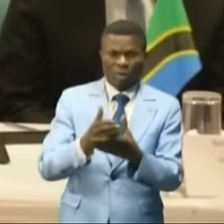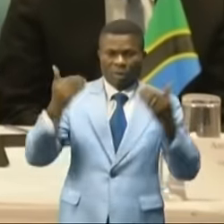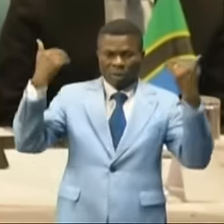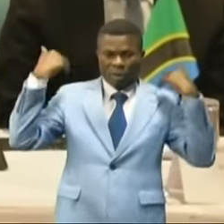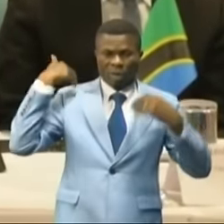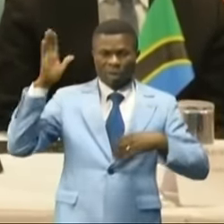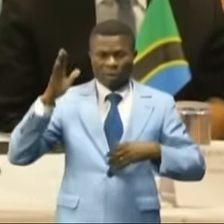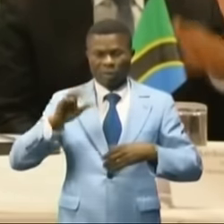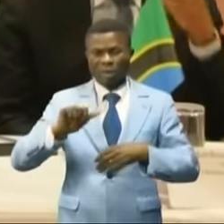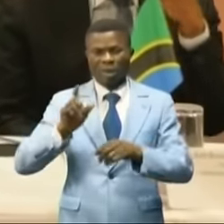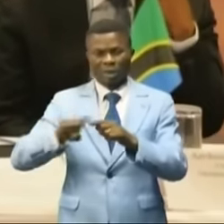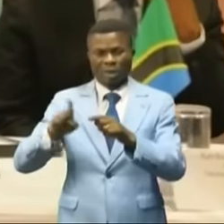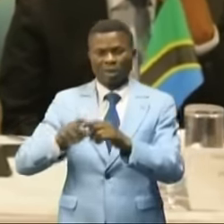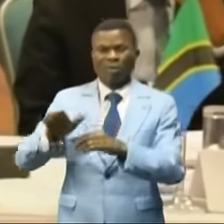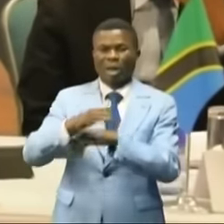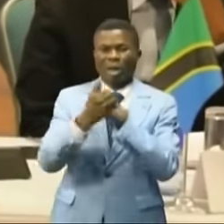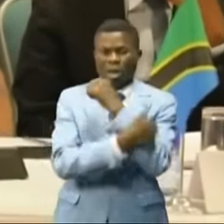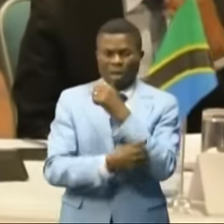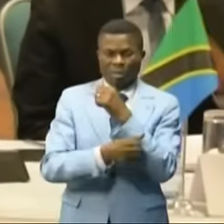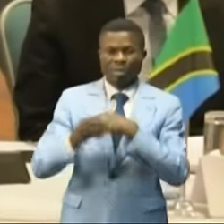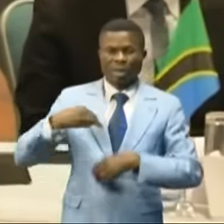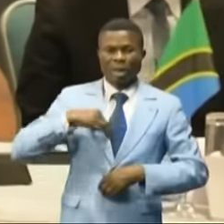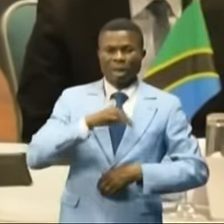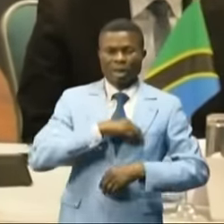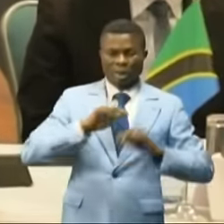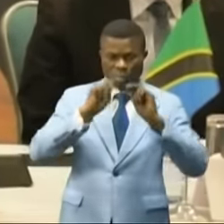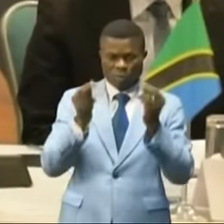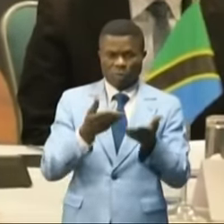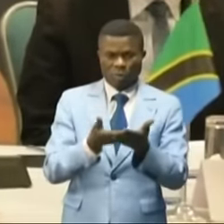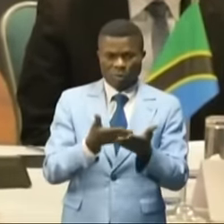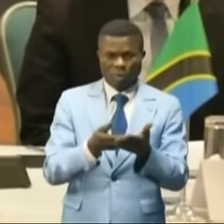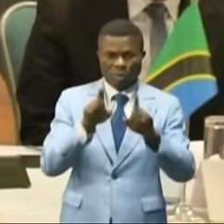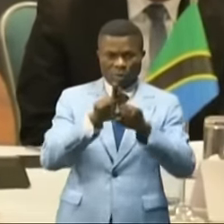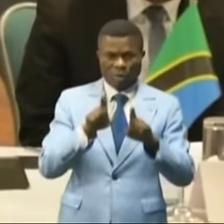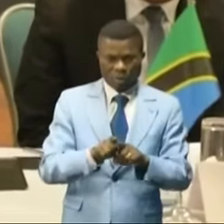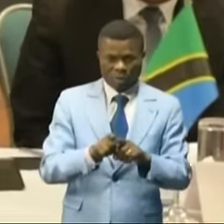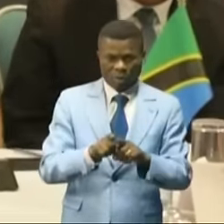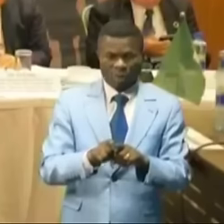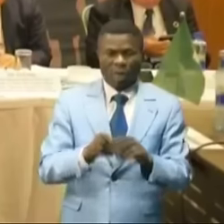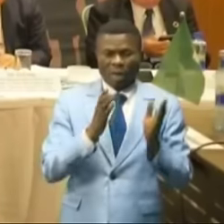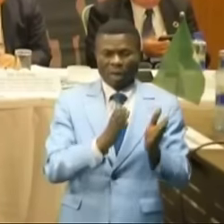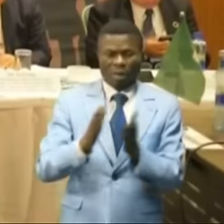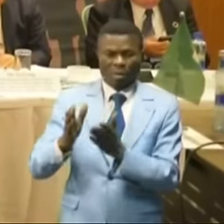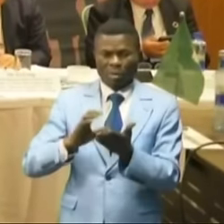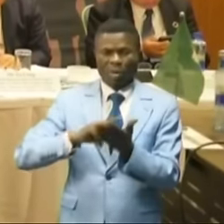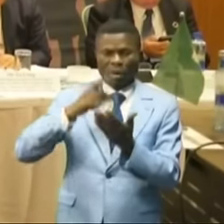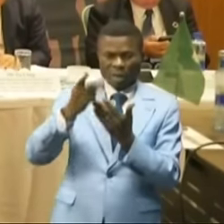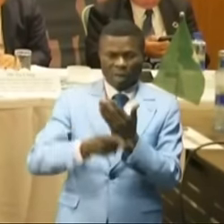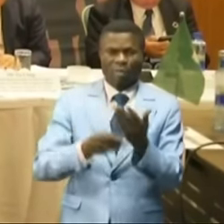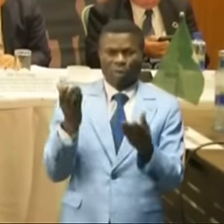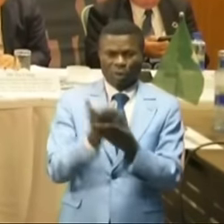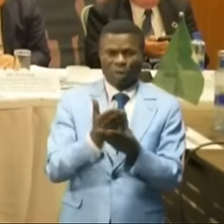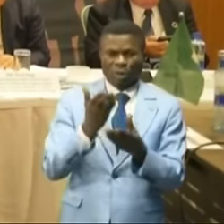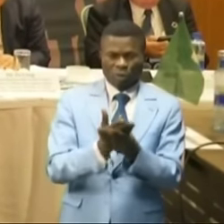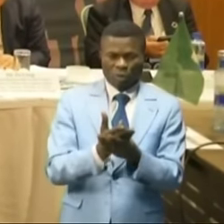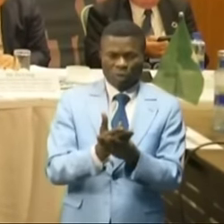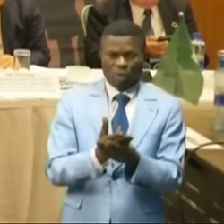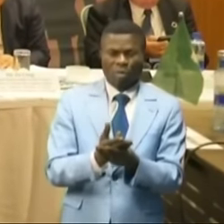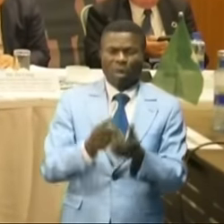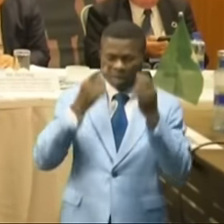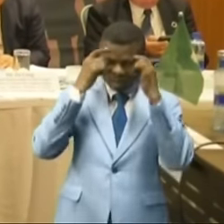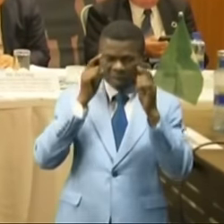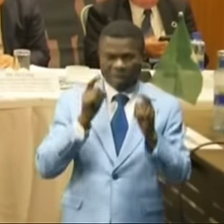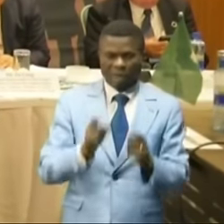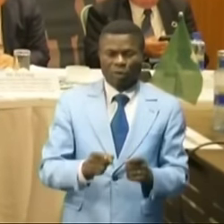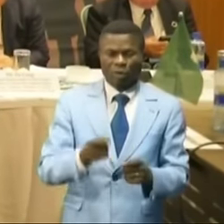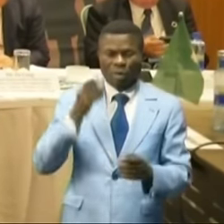services de renseignement des États membres. L'objectif de cette rencontre était d'élaborer les termes de référence du groupe sur les DDR,